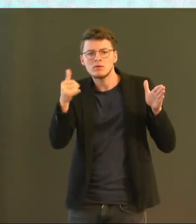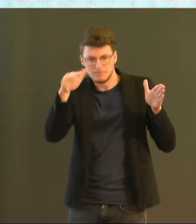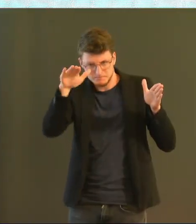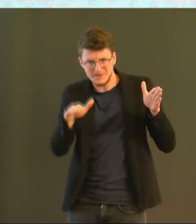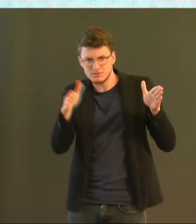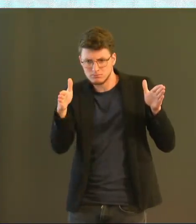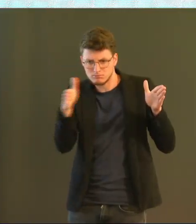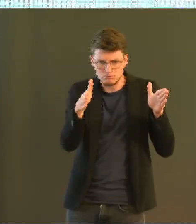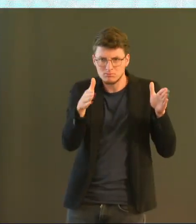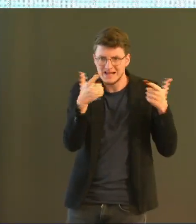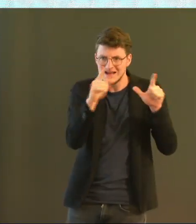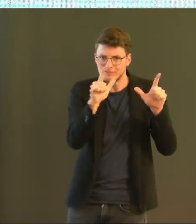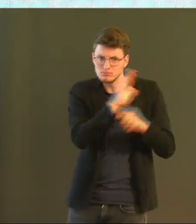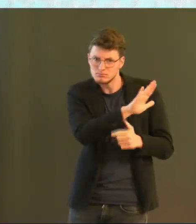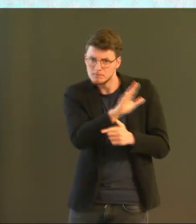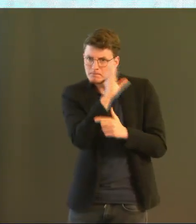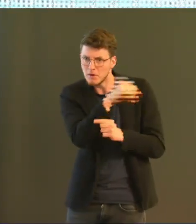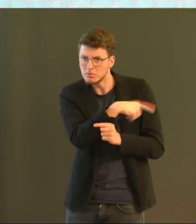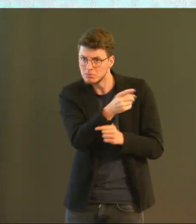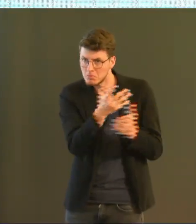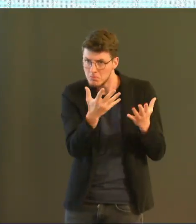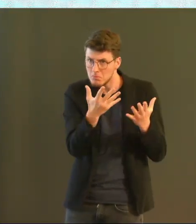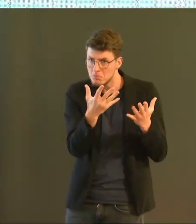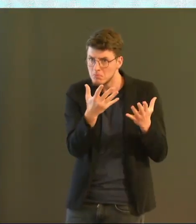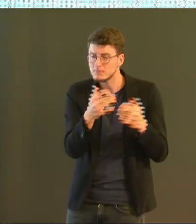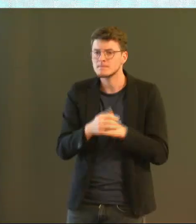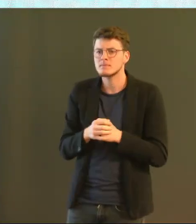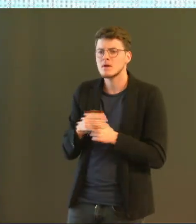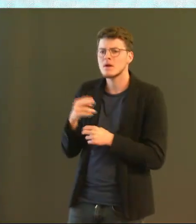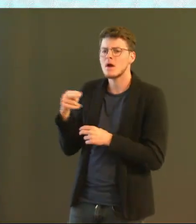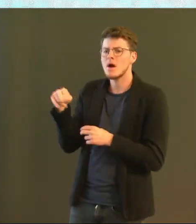for community